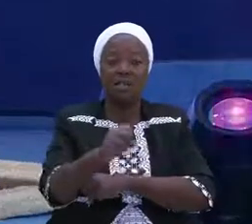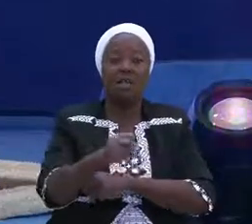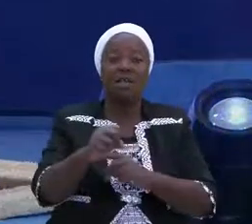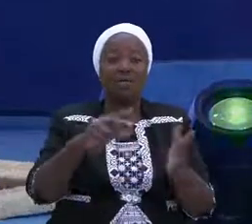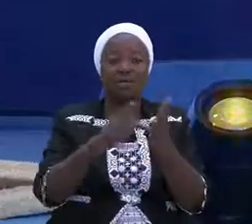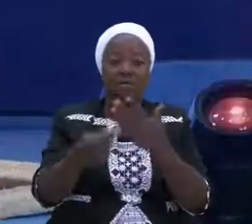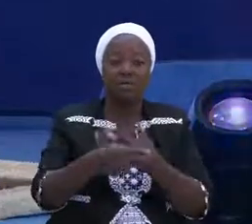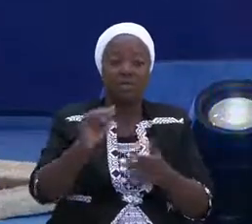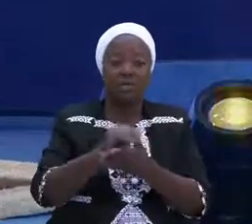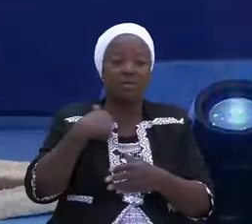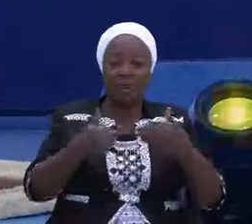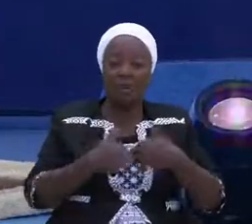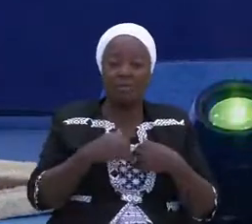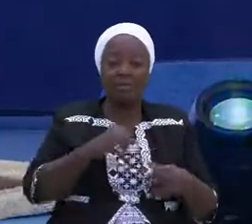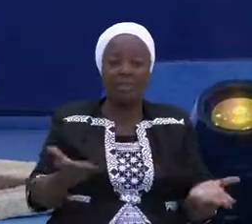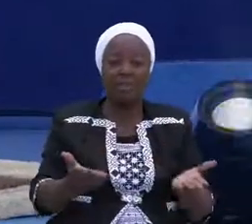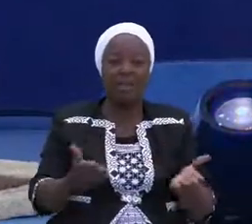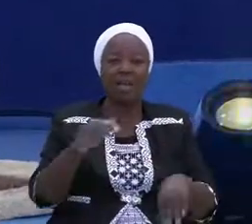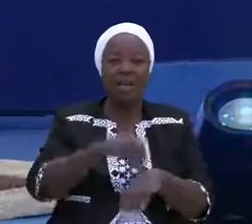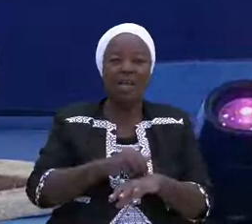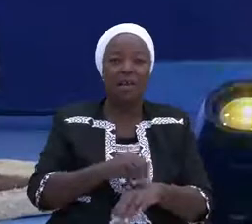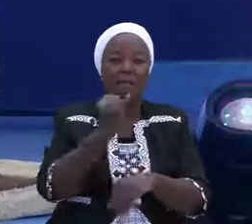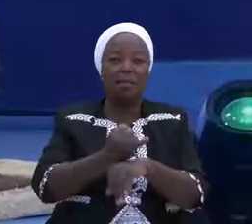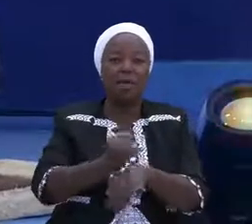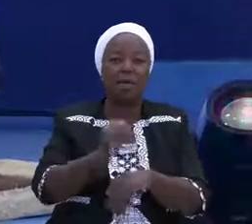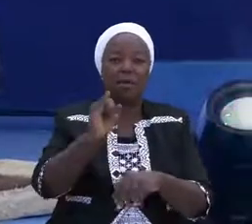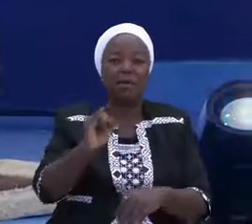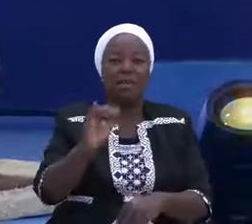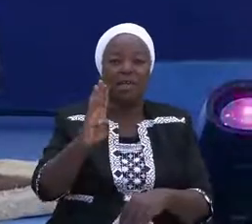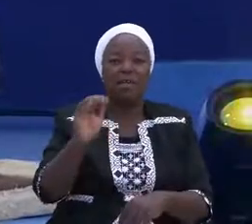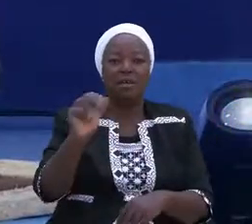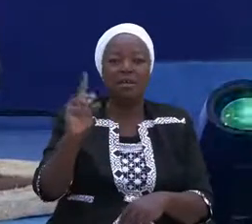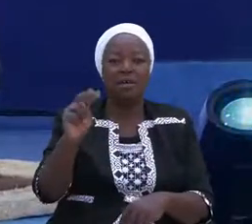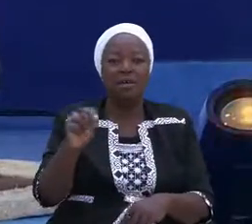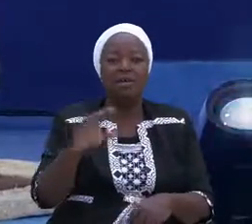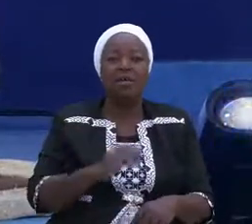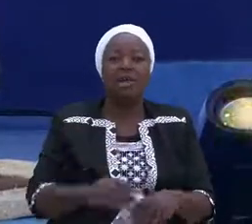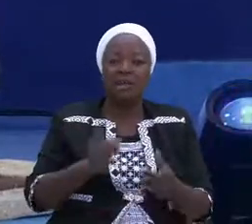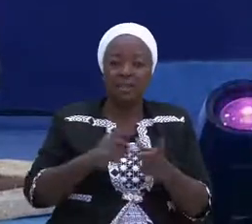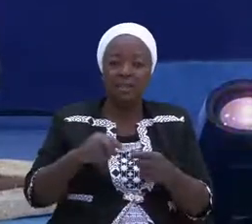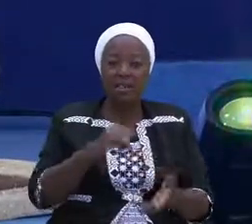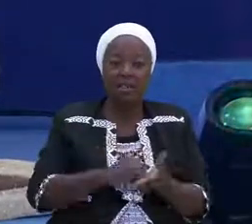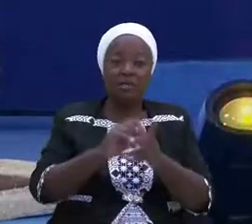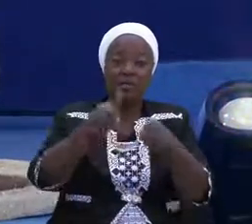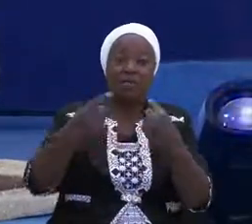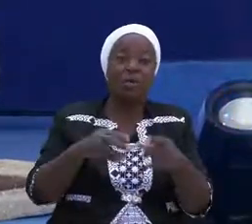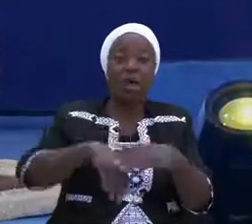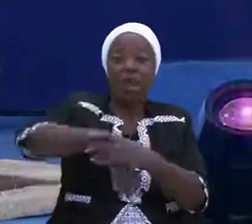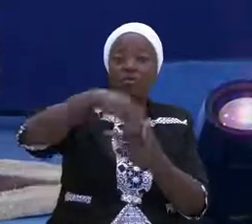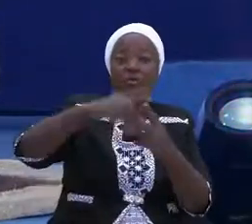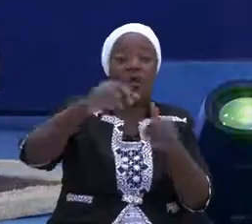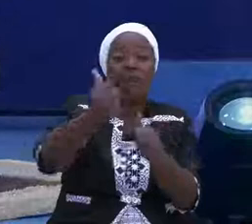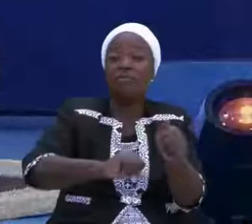croisade de 6 jours que nous organisons ici à Ibadan. Au lieu principal. Et cela